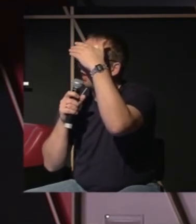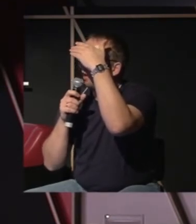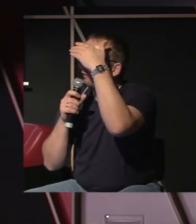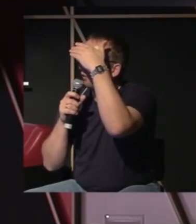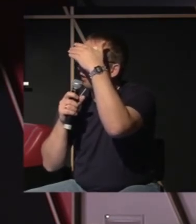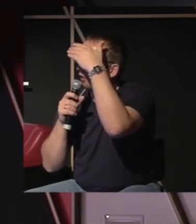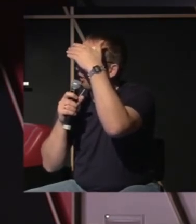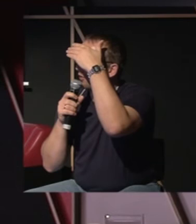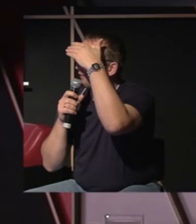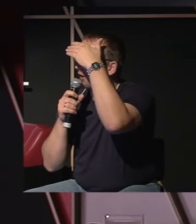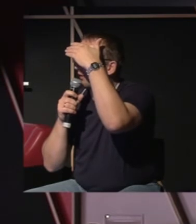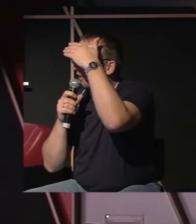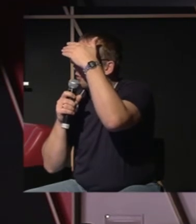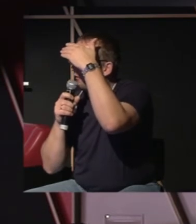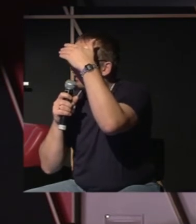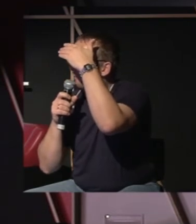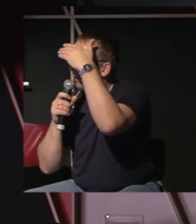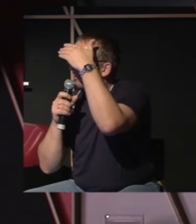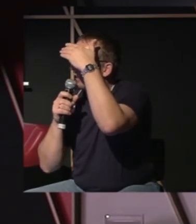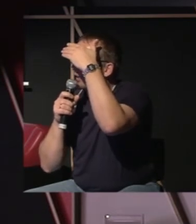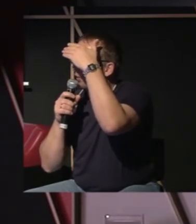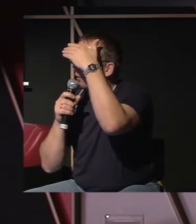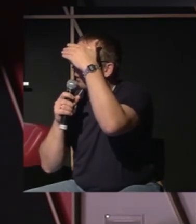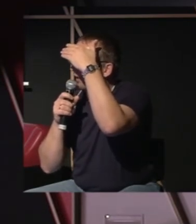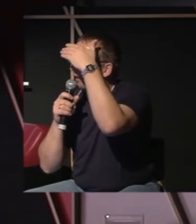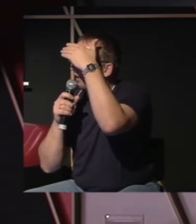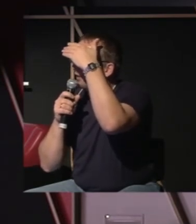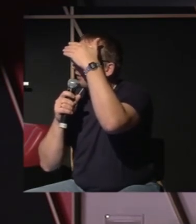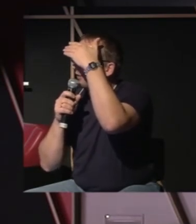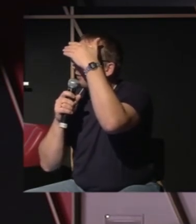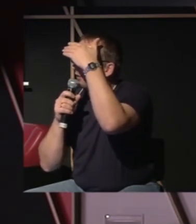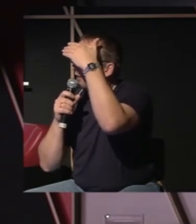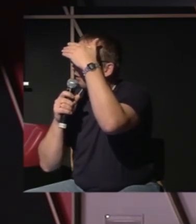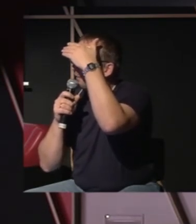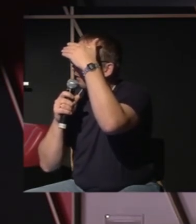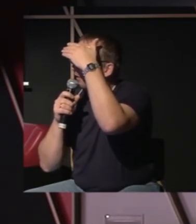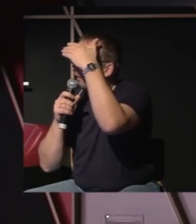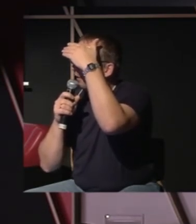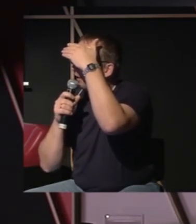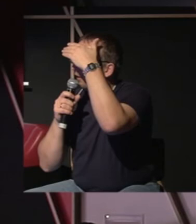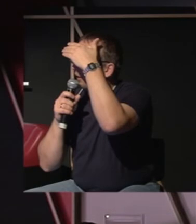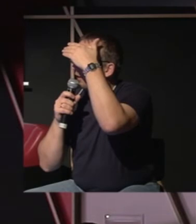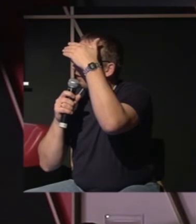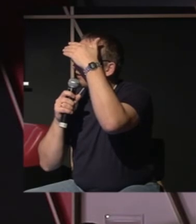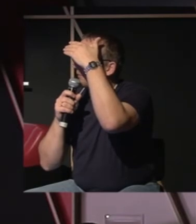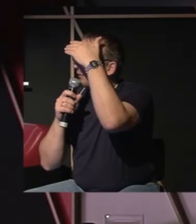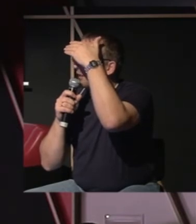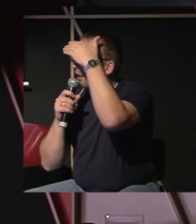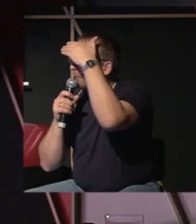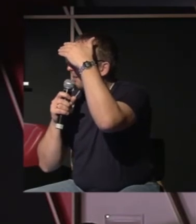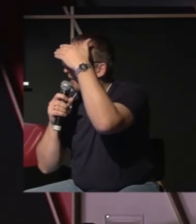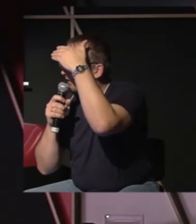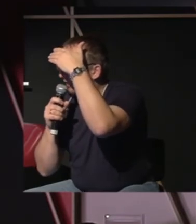berichtet. Für Gehörlose waren nicht so viele Beiträge und ich habe, gibt es